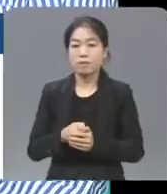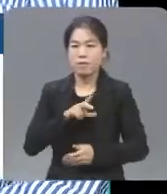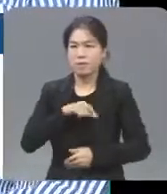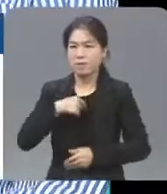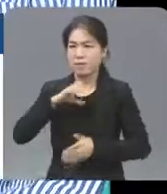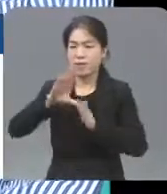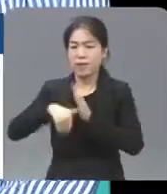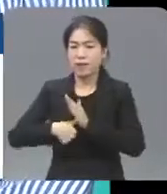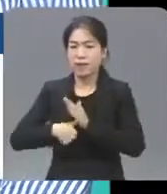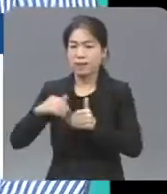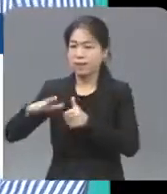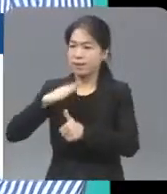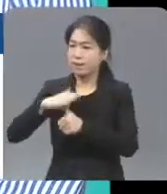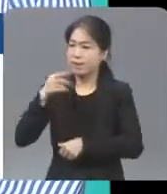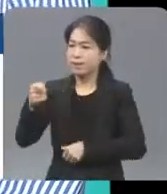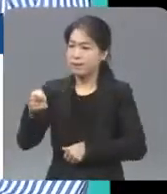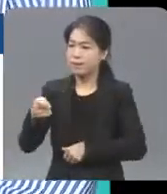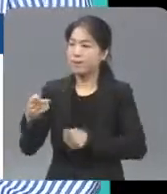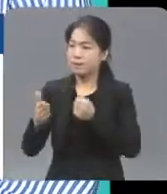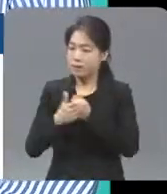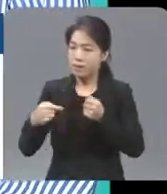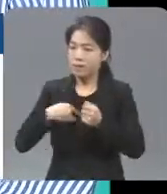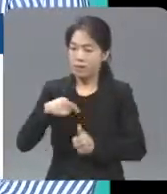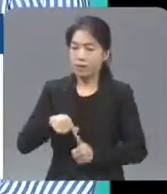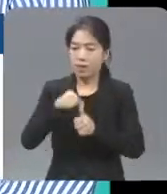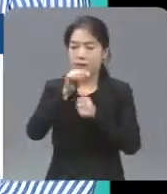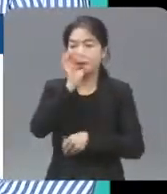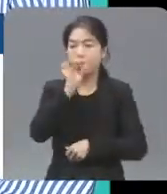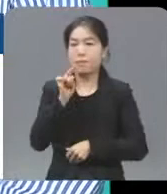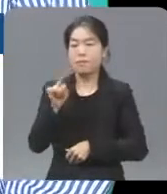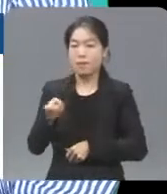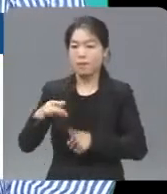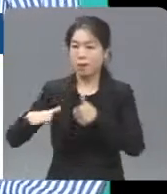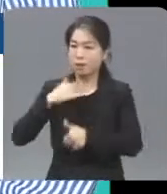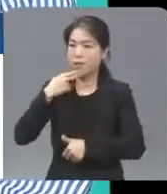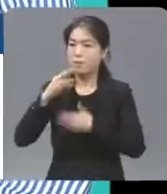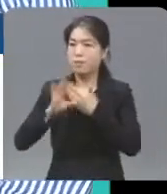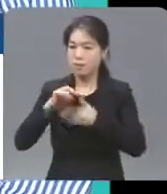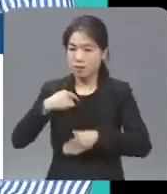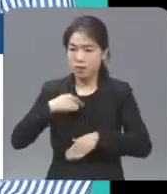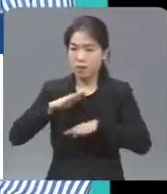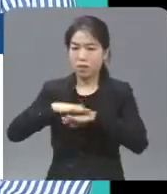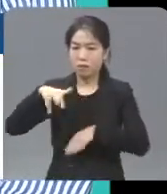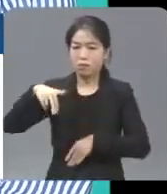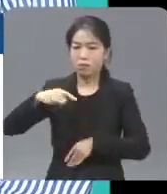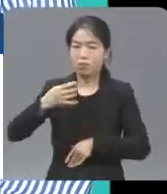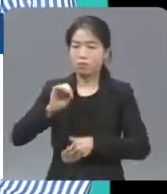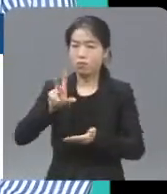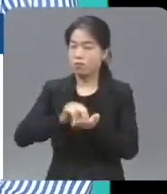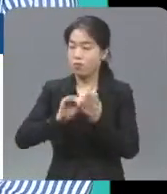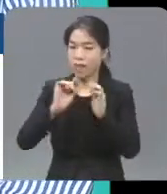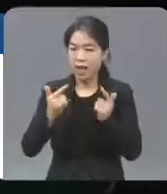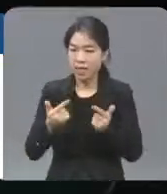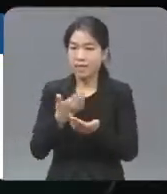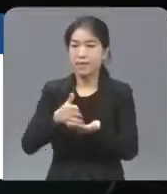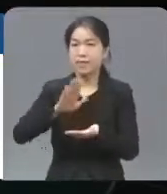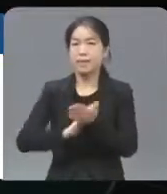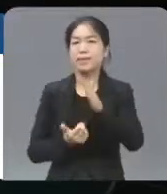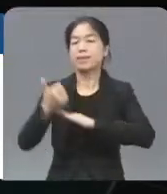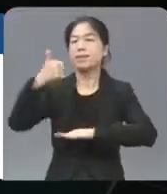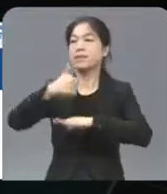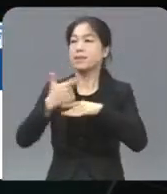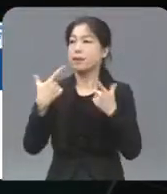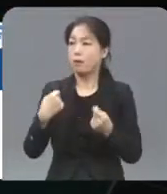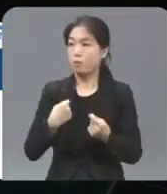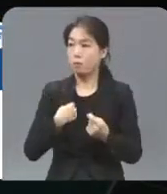힘들지 않았어요 출발했기 때문에 제가 인 4조 대접할 수 없는 거 힘들지 않았으면 저는 성 진성의 문제가 아니라 개혁을 성공했어요